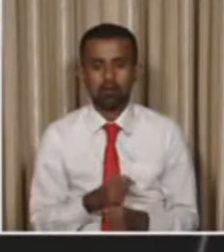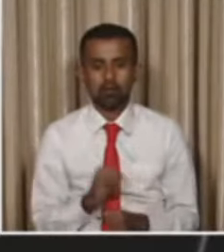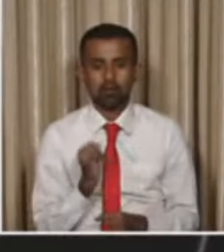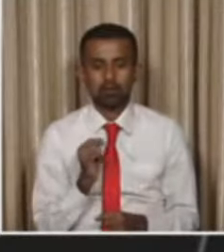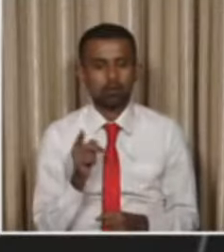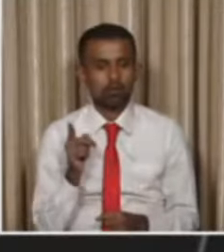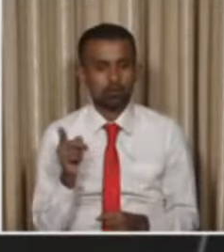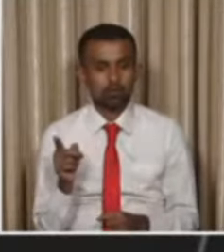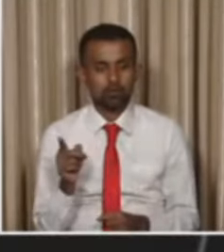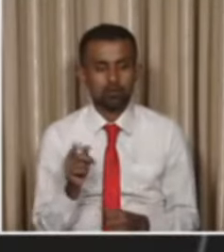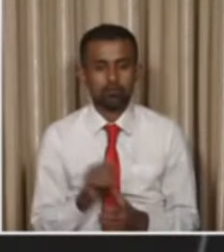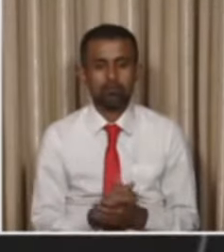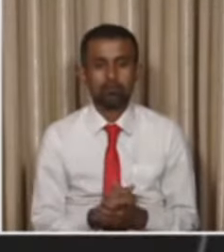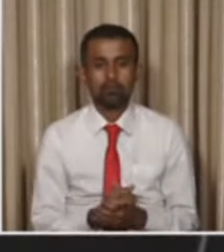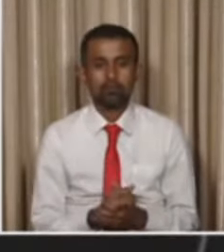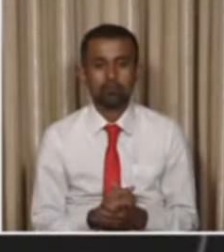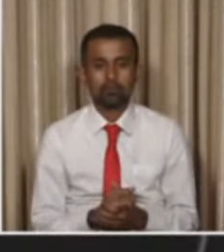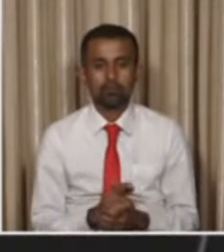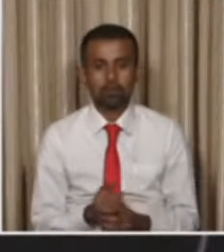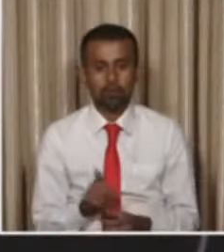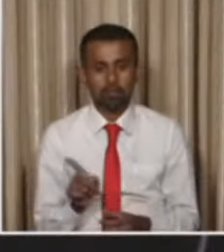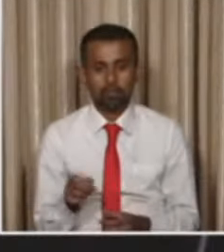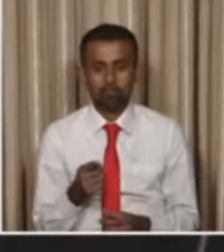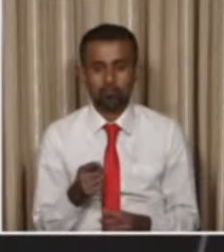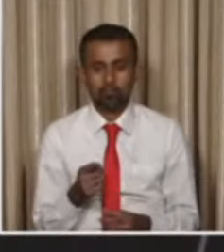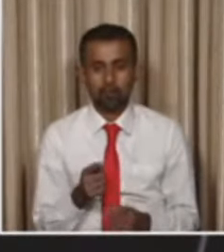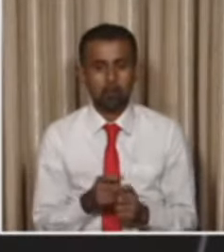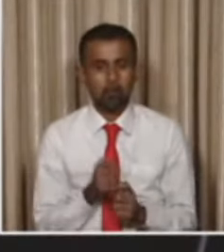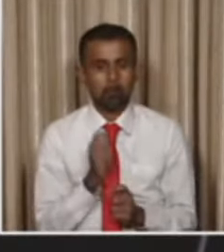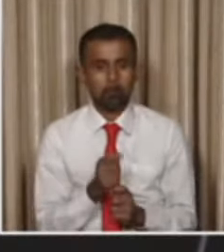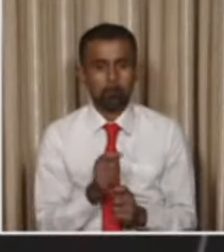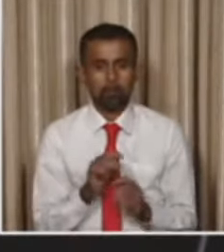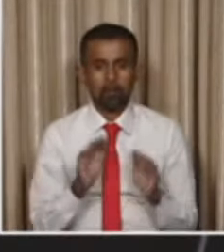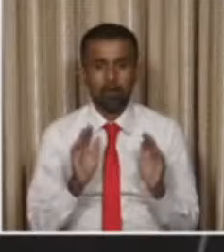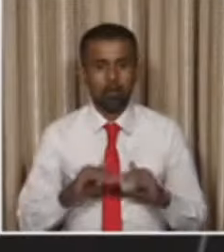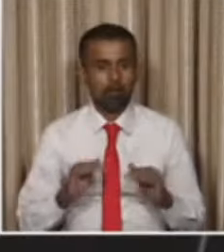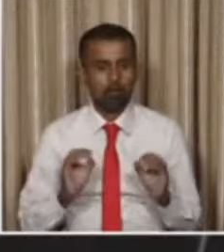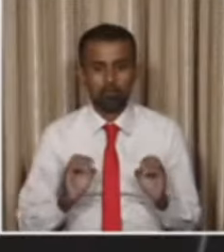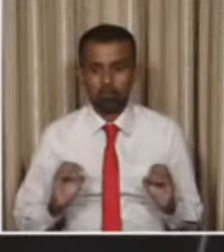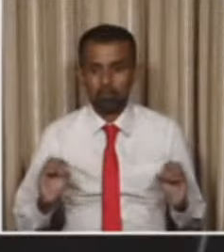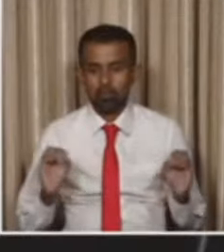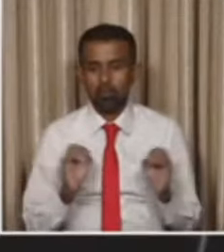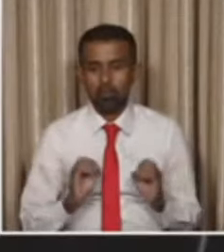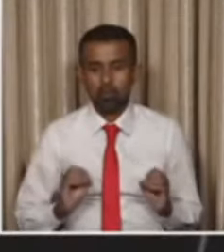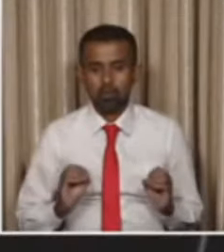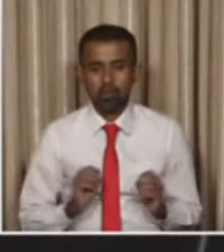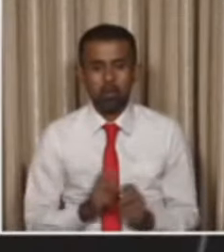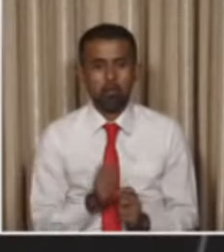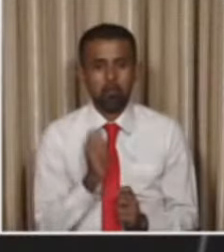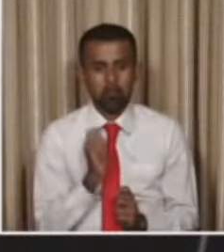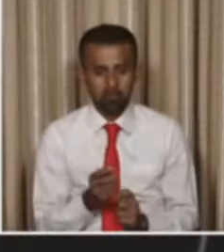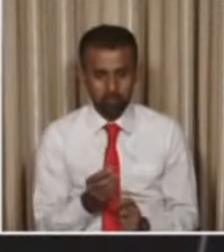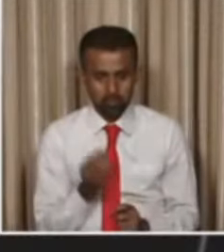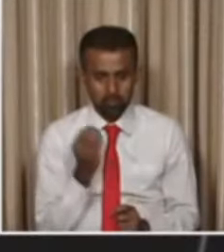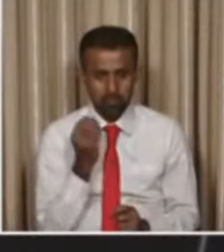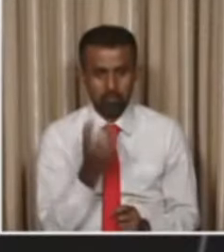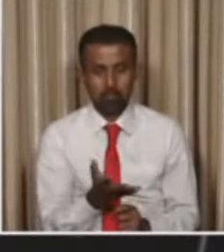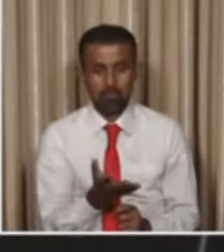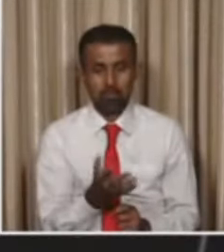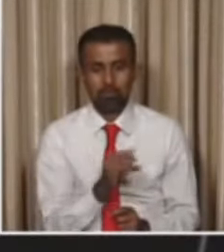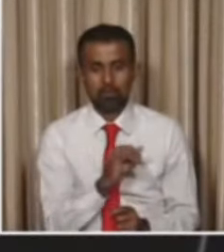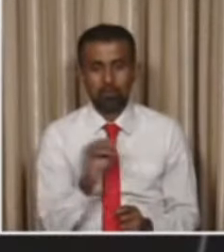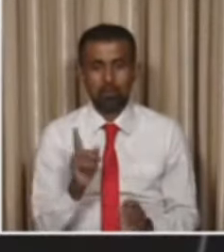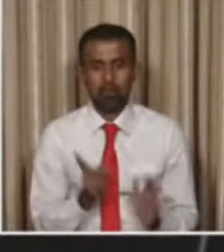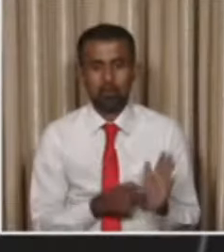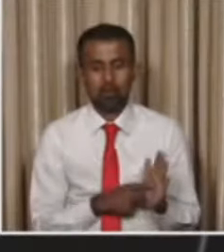සේවකයන්ට එකම දවසක්වත් ඔවුන්ගේ පඩි අඩු කරන්නේ නැතුව ඔවුන්ගේ වැටුප් ලබා දීලා 16